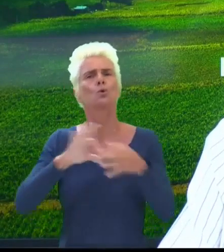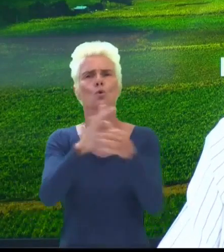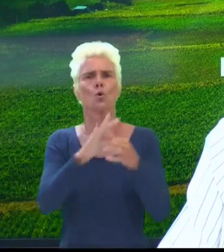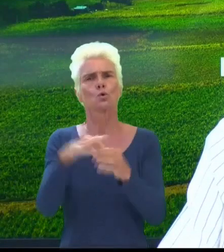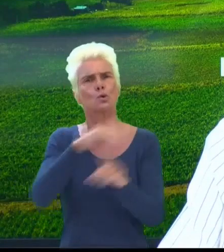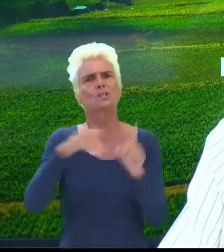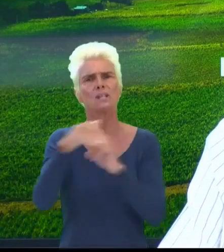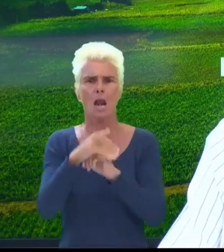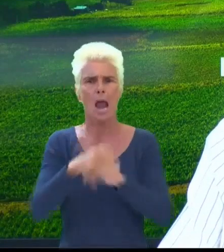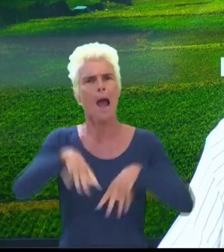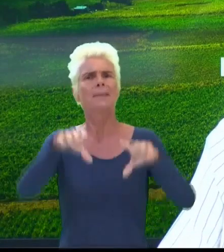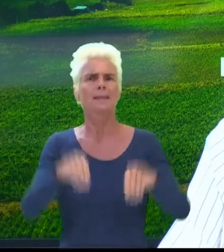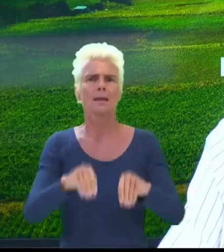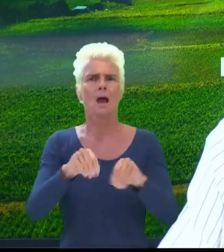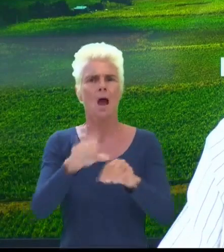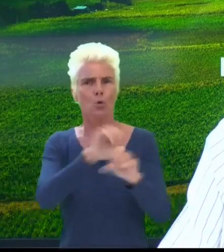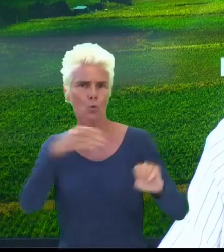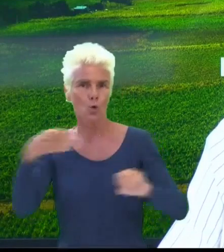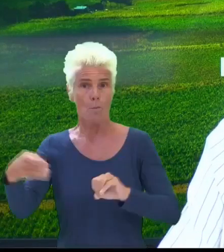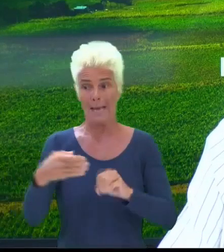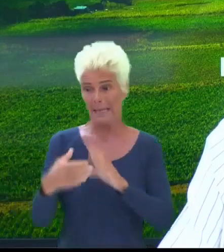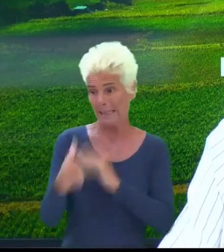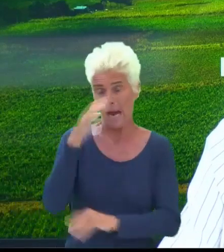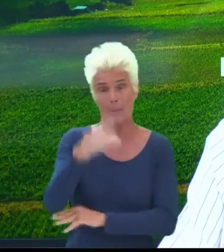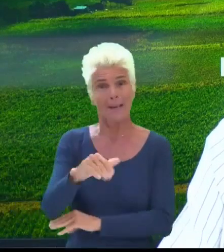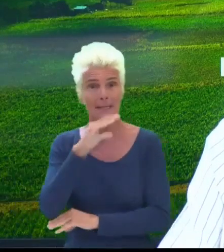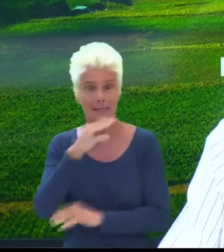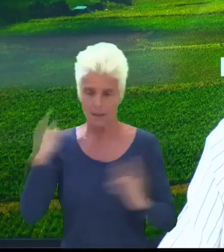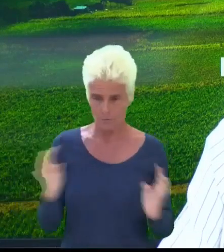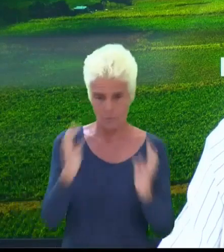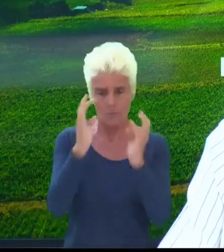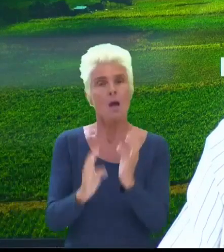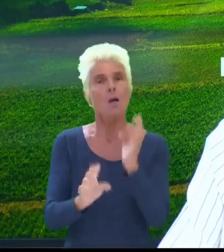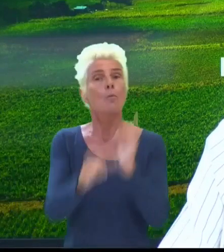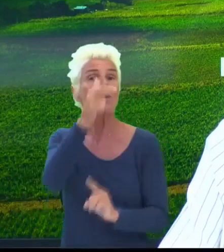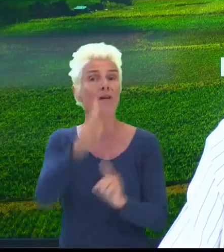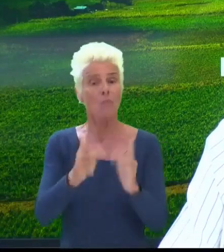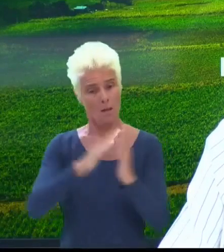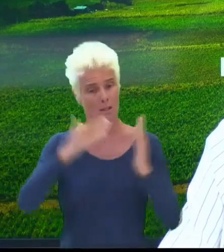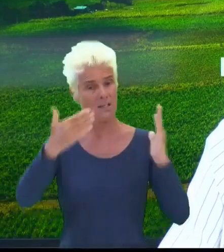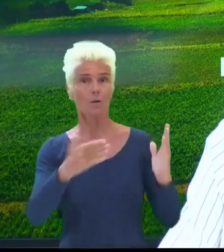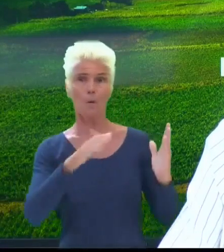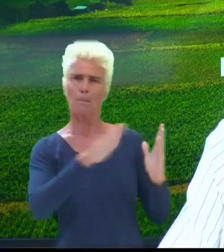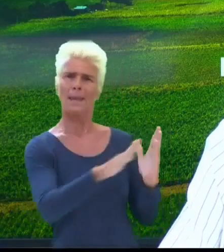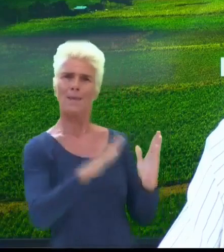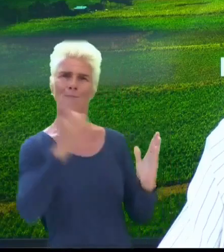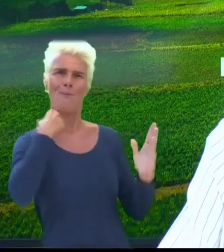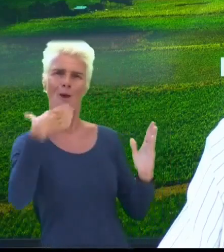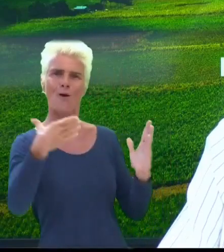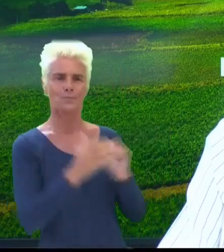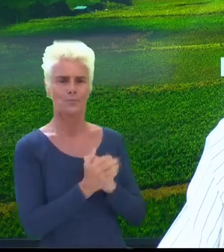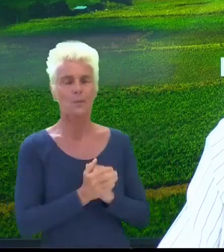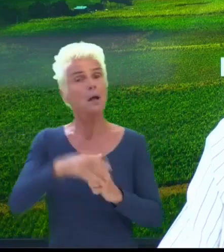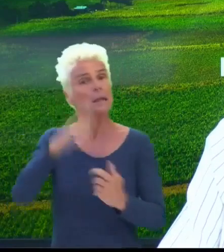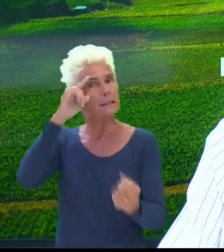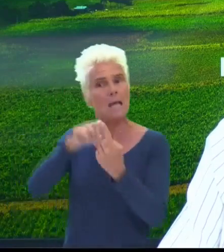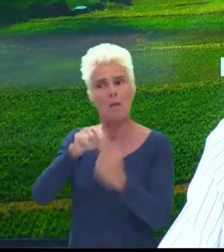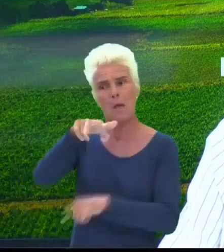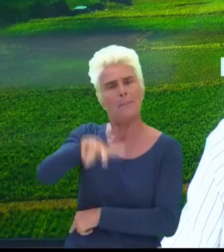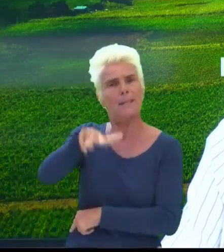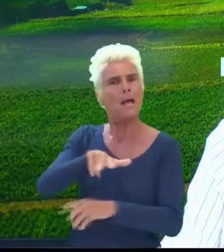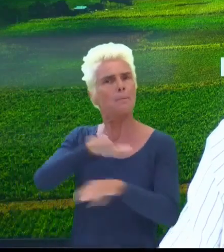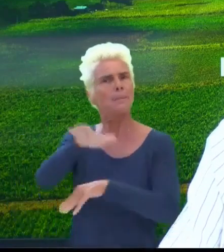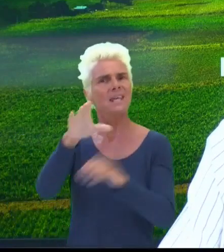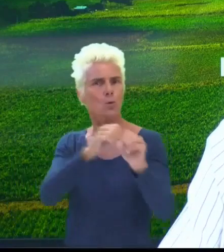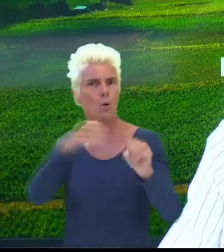mer a présenté hier après-midi le premier Livre blanc de l'habitat outrem avec les 40